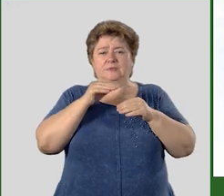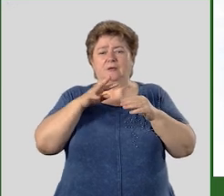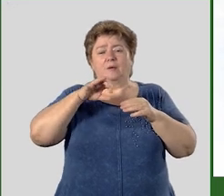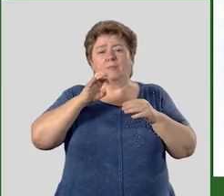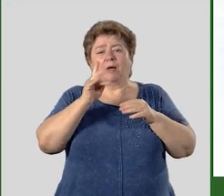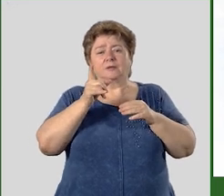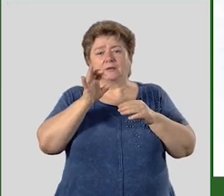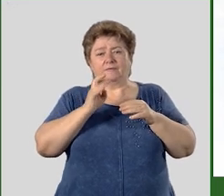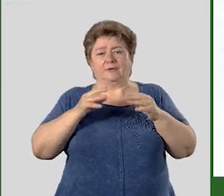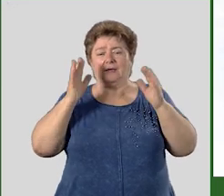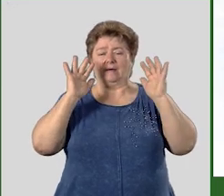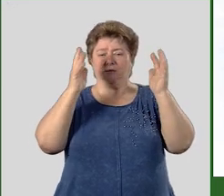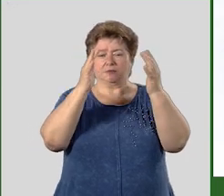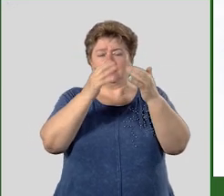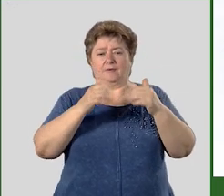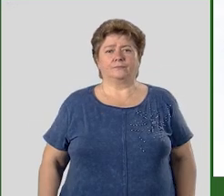мангровые леса.